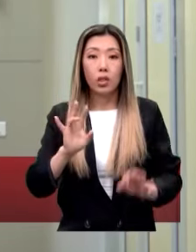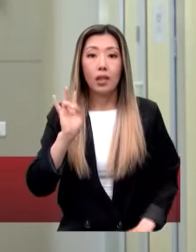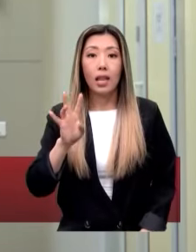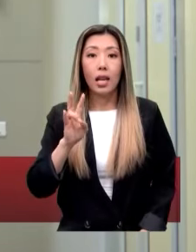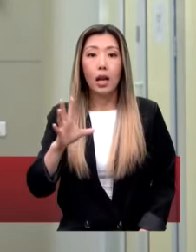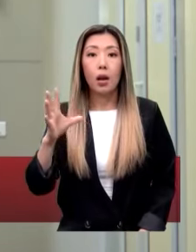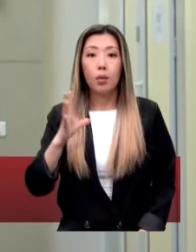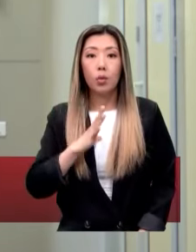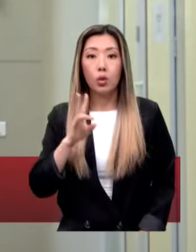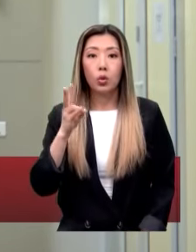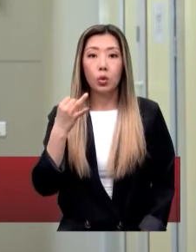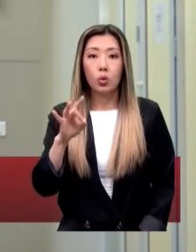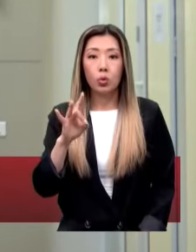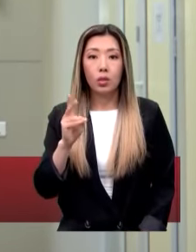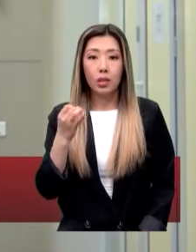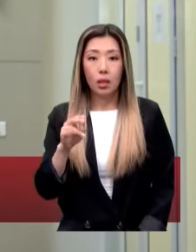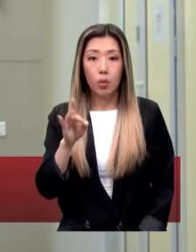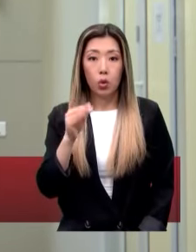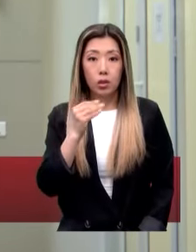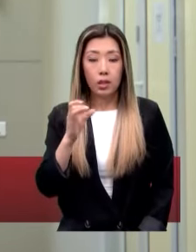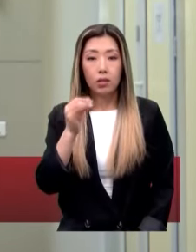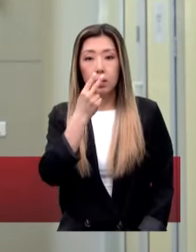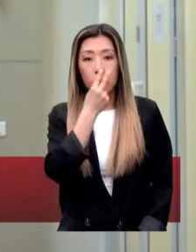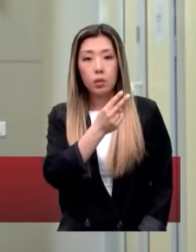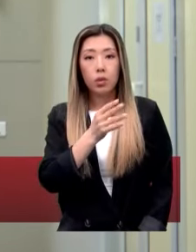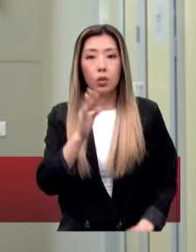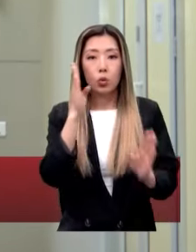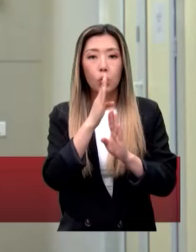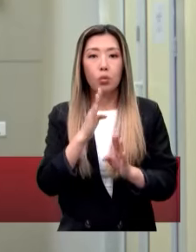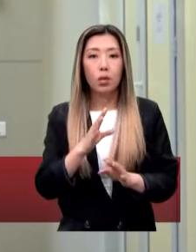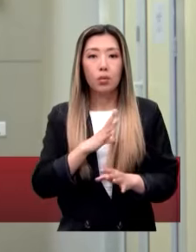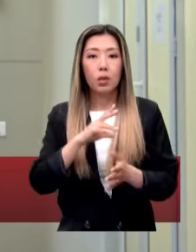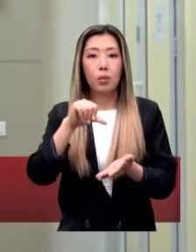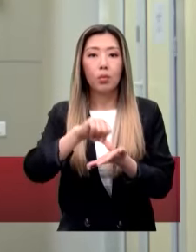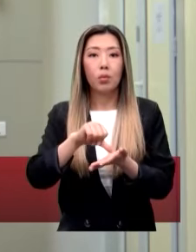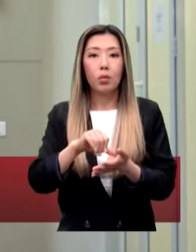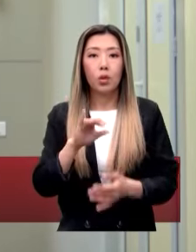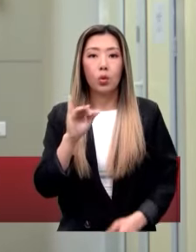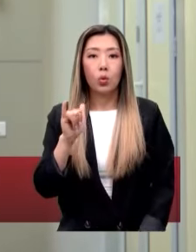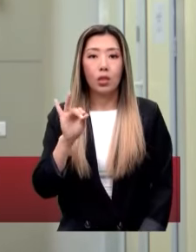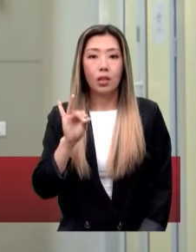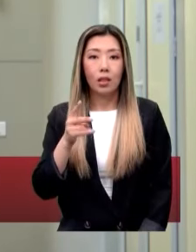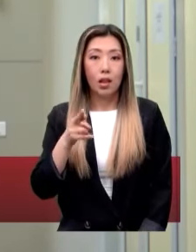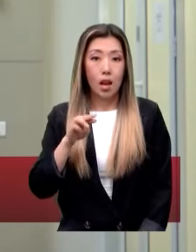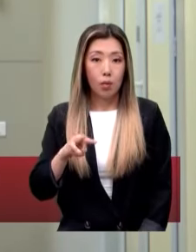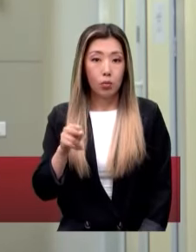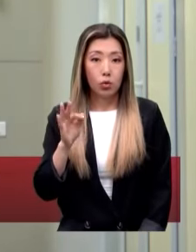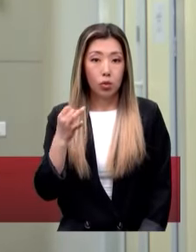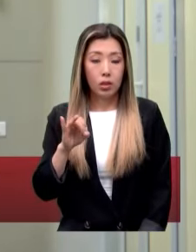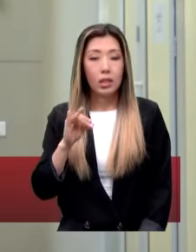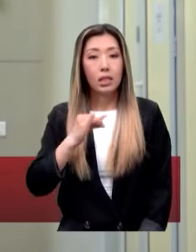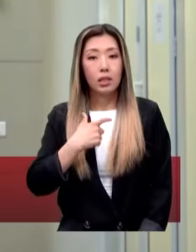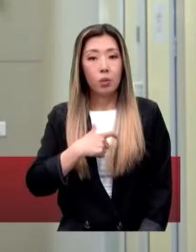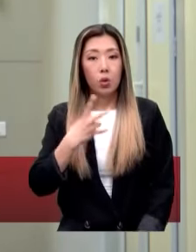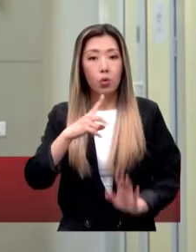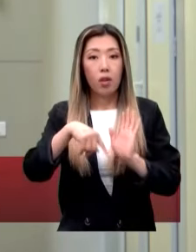начался Нюрнбергский процесс. И вспомните судьбу пропагандистов Юлиуса Штрейхера или Уильяма Джойса. И задайте себе